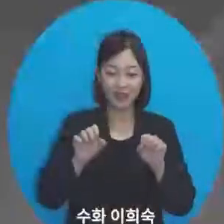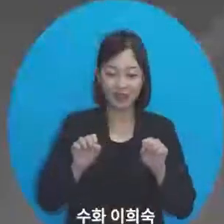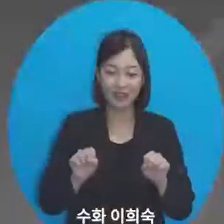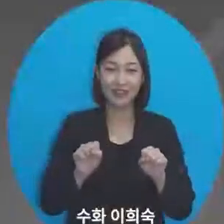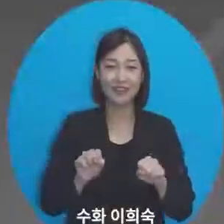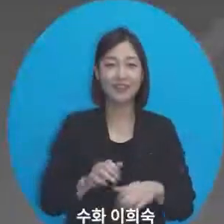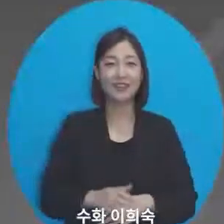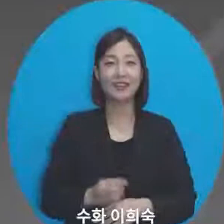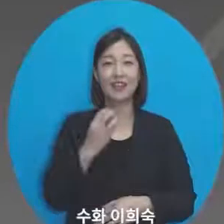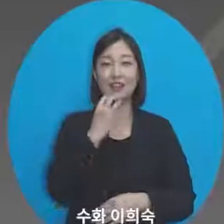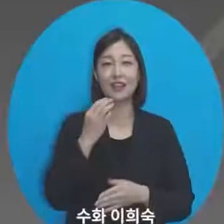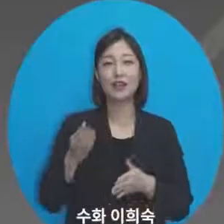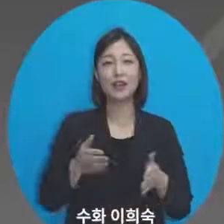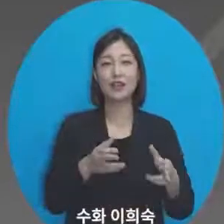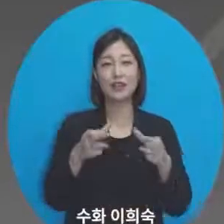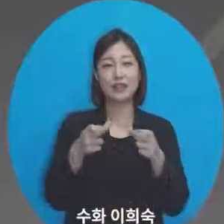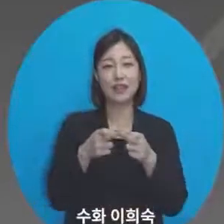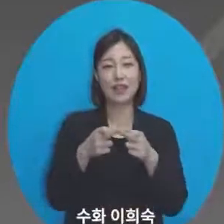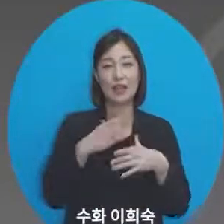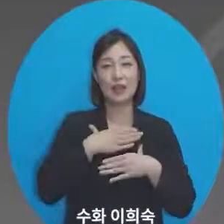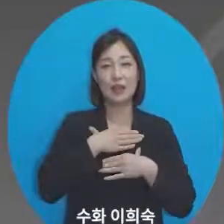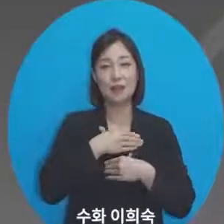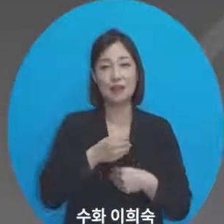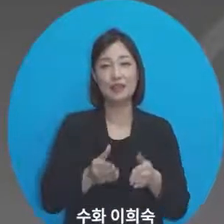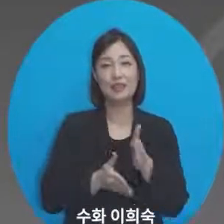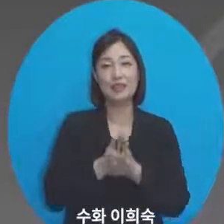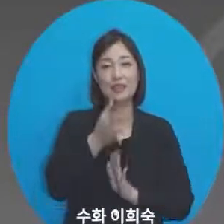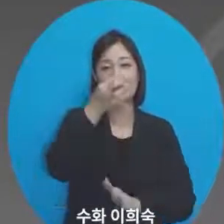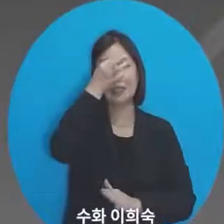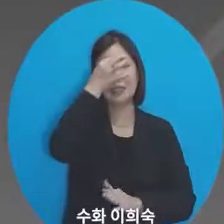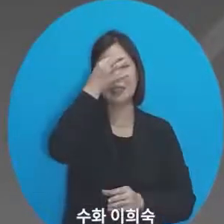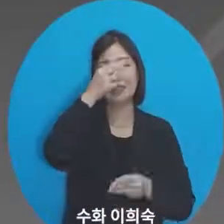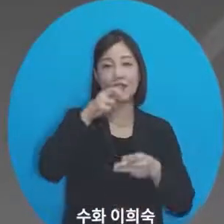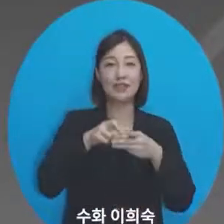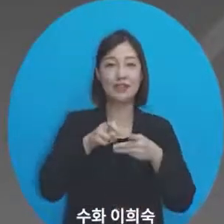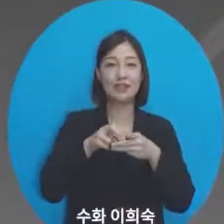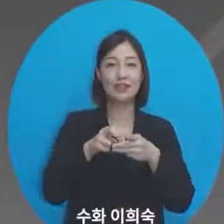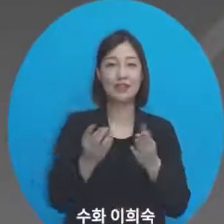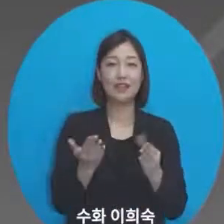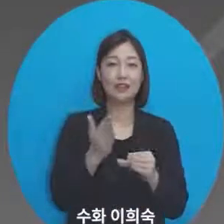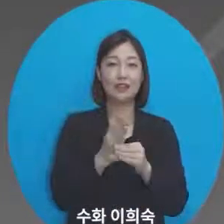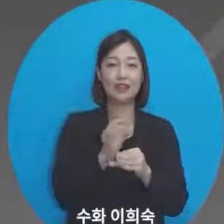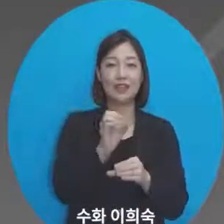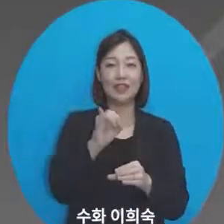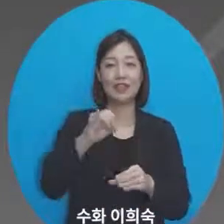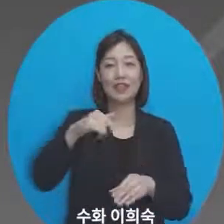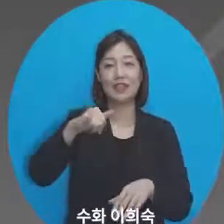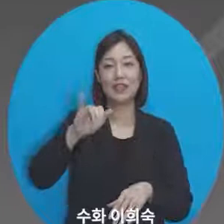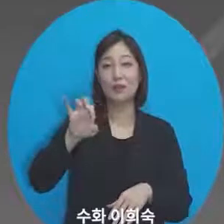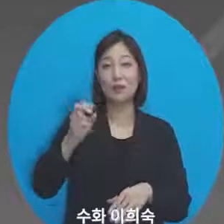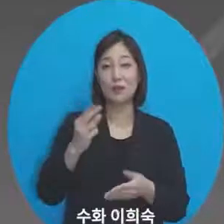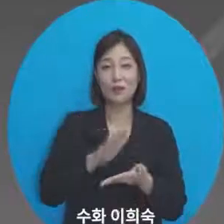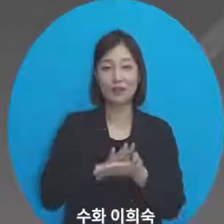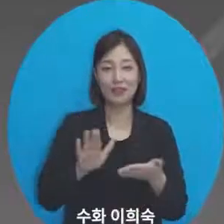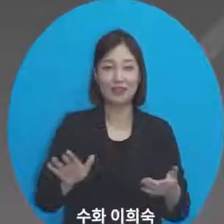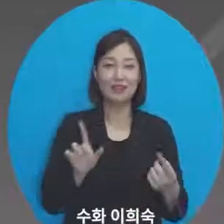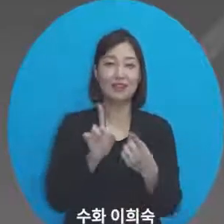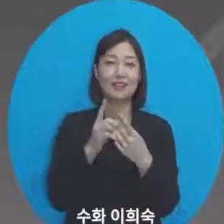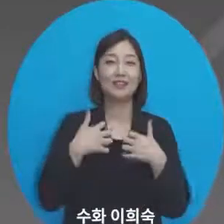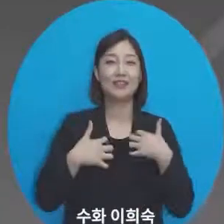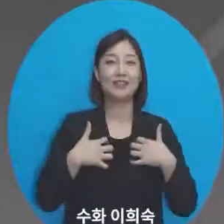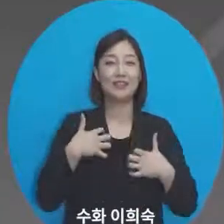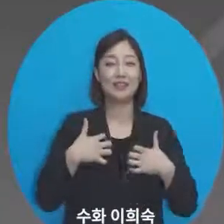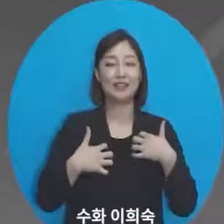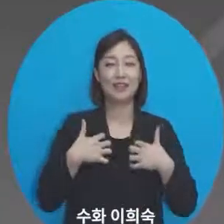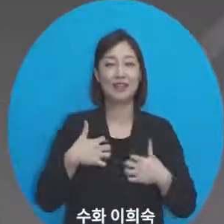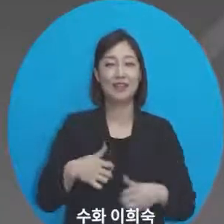안녕하세요. 경기도 장애인 편의증진 기술지원센터에서 근무하고 있는 이기표라고 합니다. 만나뵙게 되어